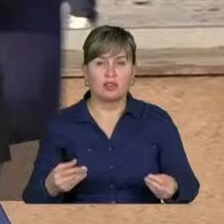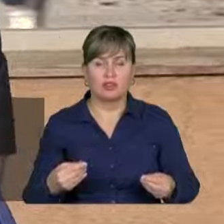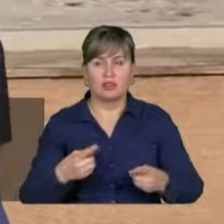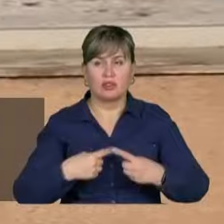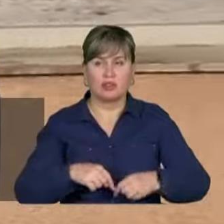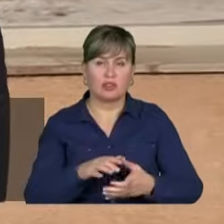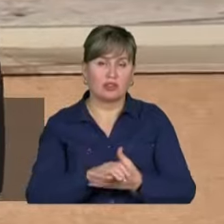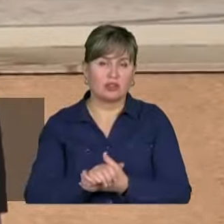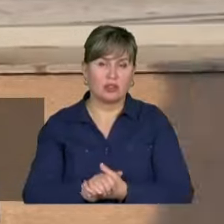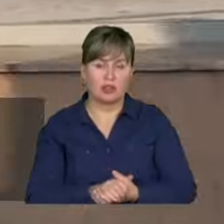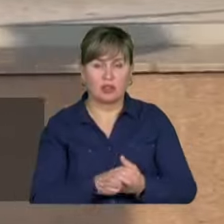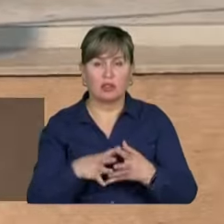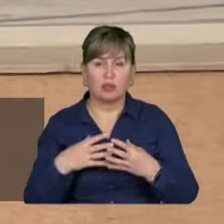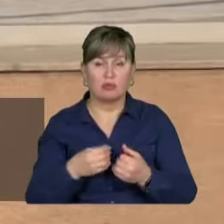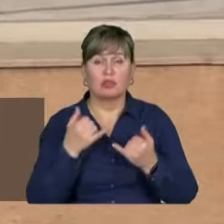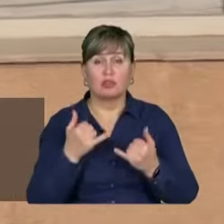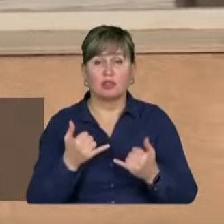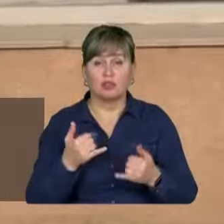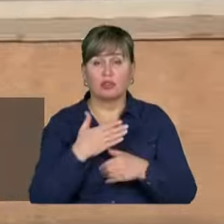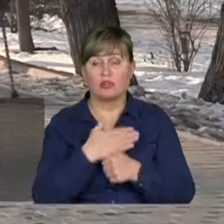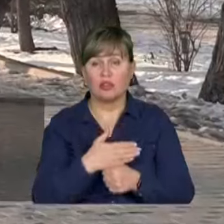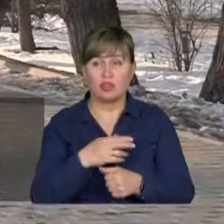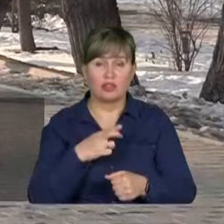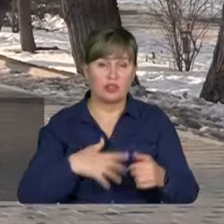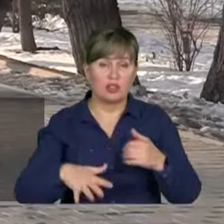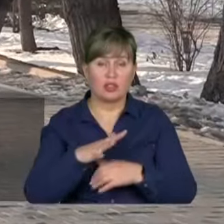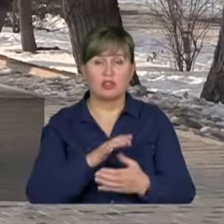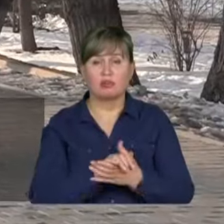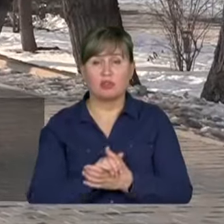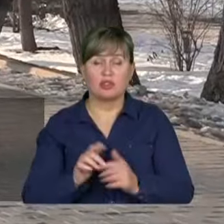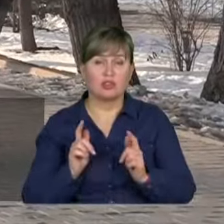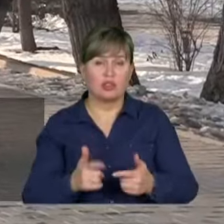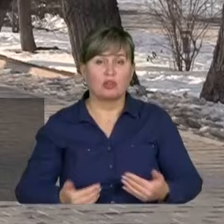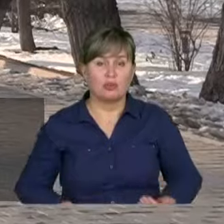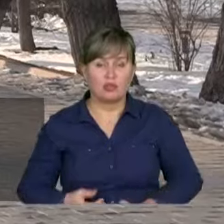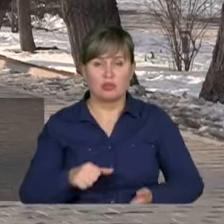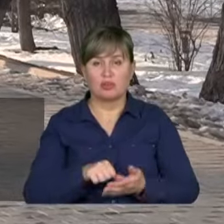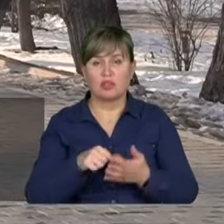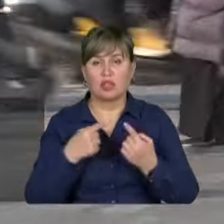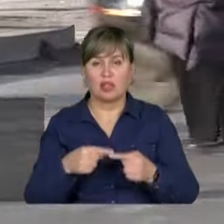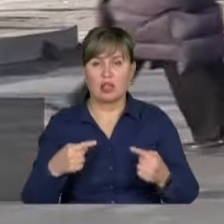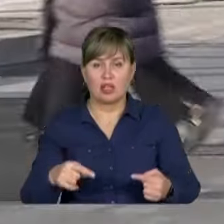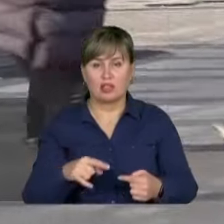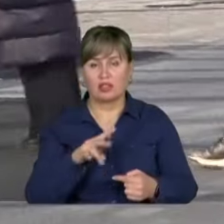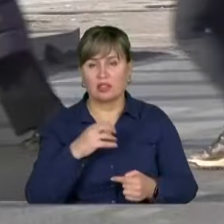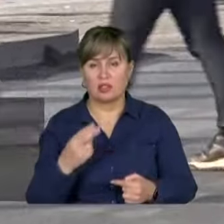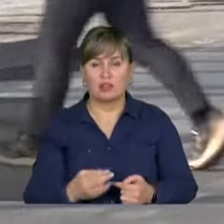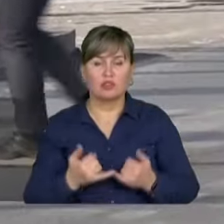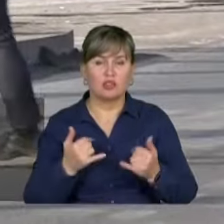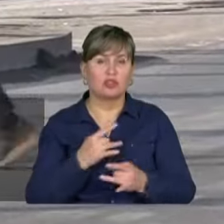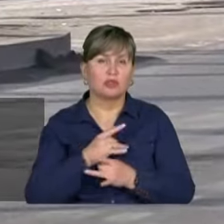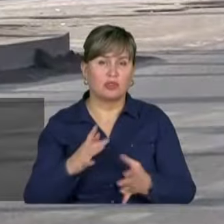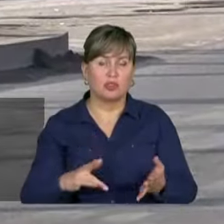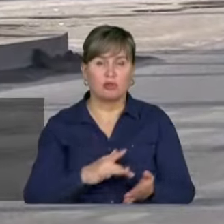семьи. На сегодня под одним флагом в стране, в мире и согласии проживают представители разных этносов. В честь праздника